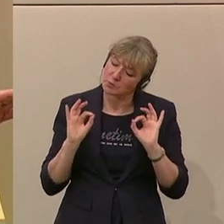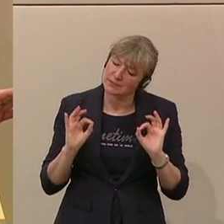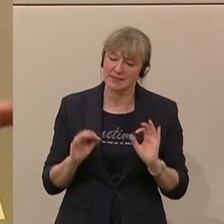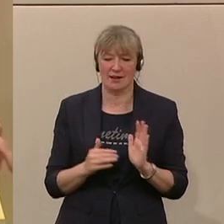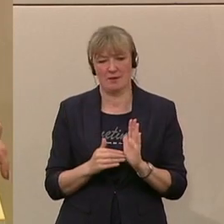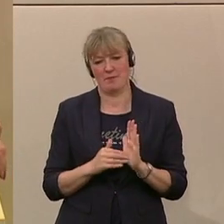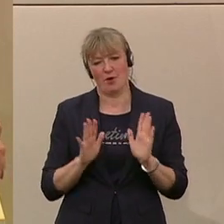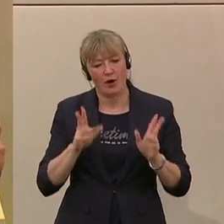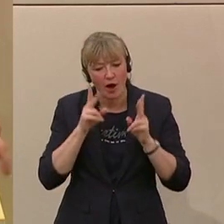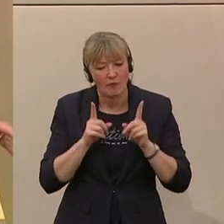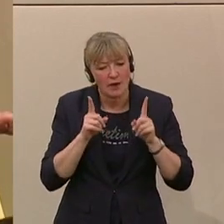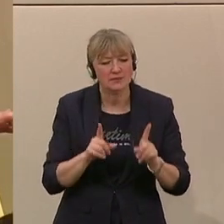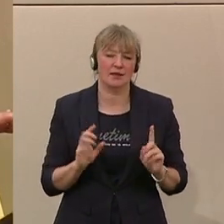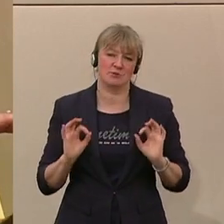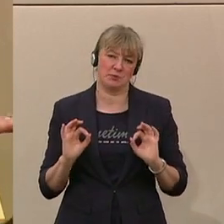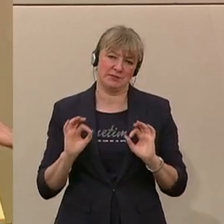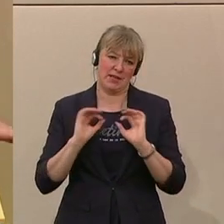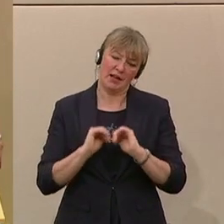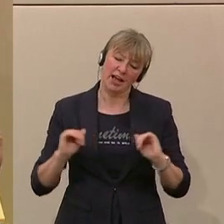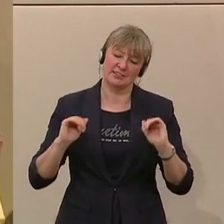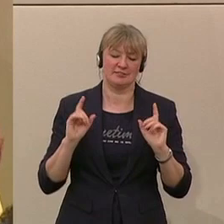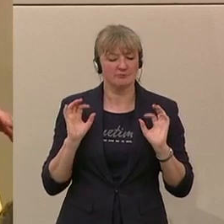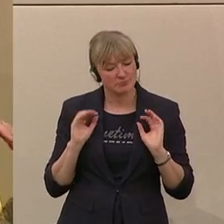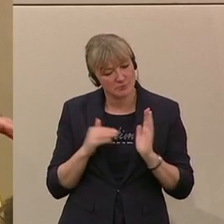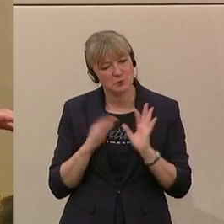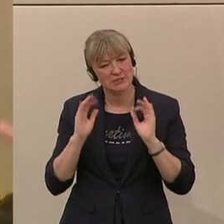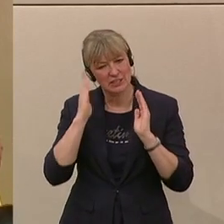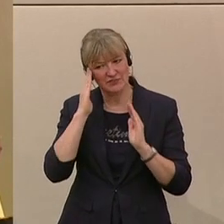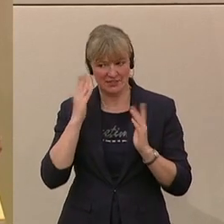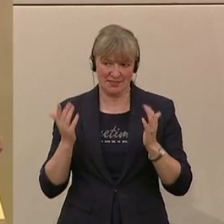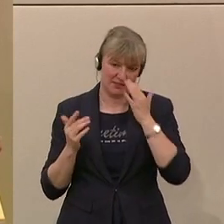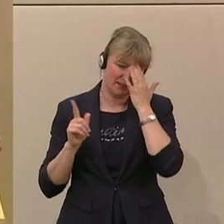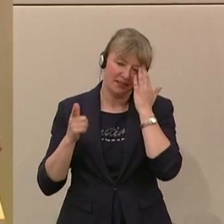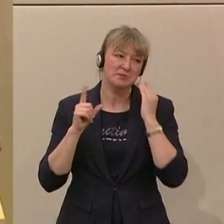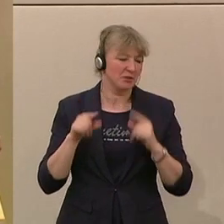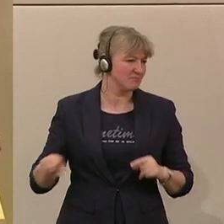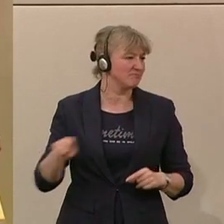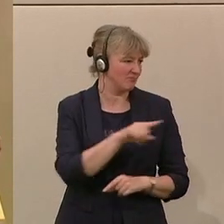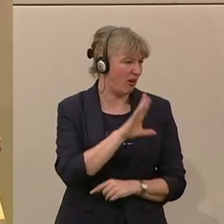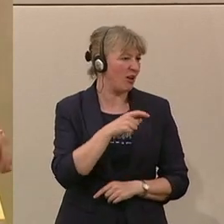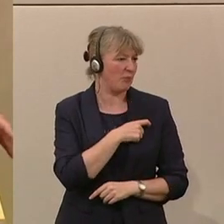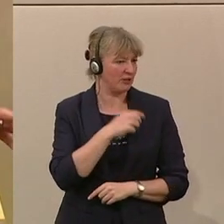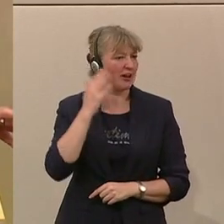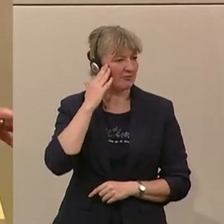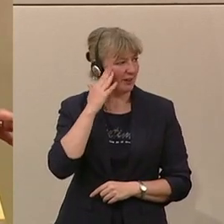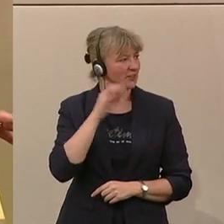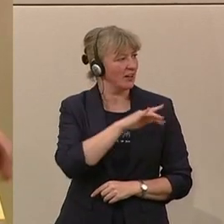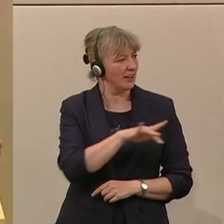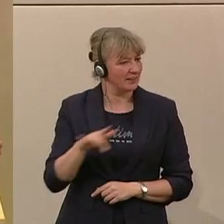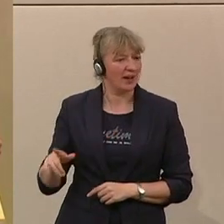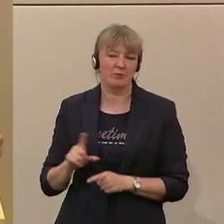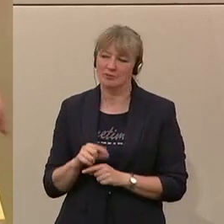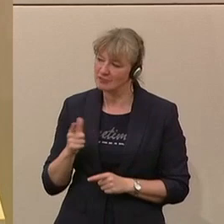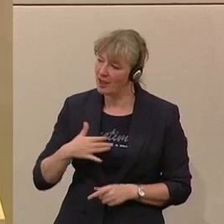brauchen spezielle Fürsorge, spezielle Aufmerksamkeit, ein spezielles Wissen. Ich denke, das ist parteiübergreifend allen, die hier herinnen sitzen,